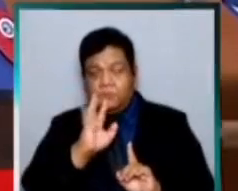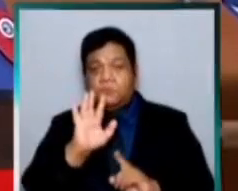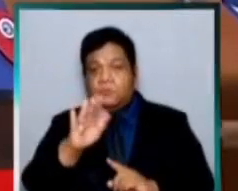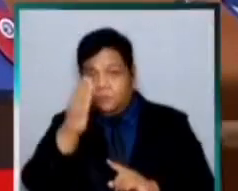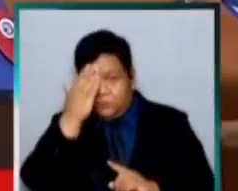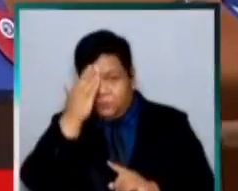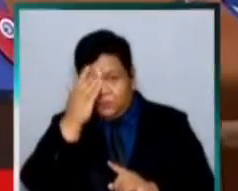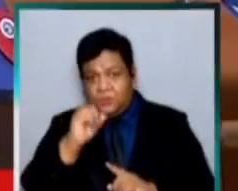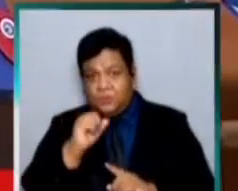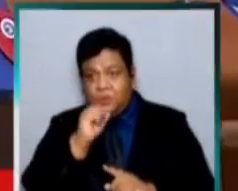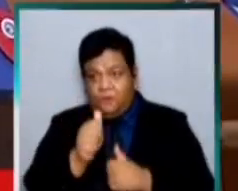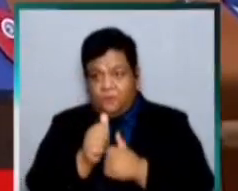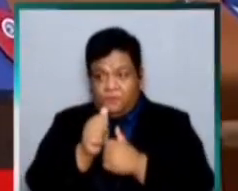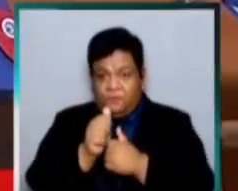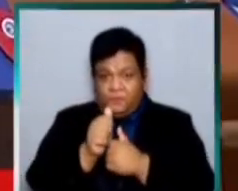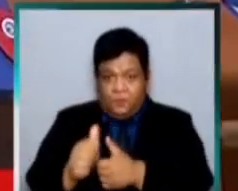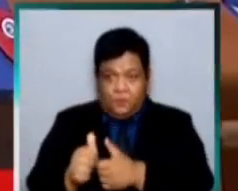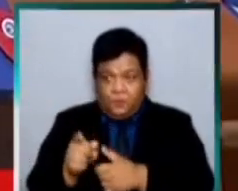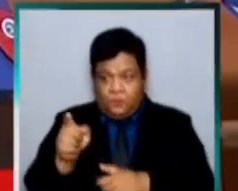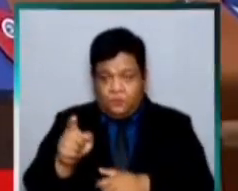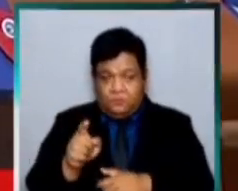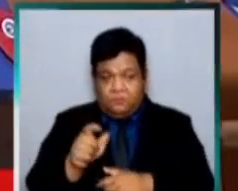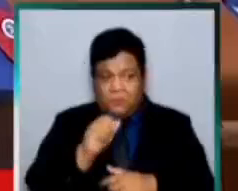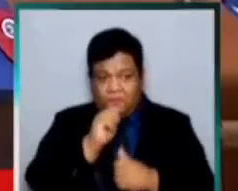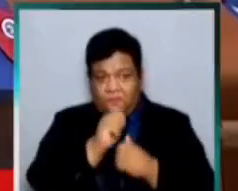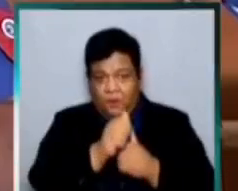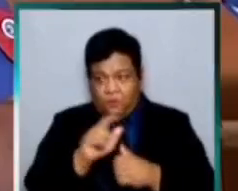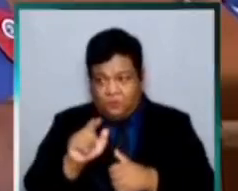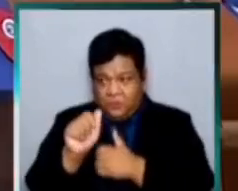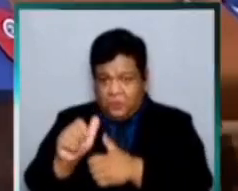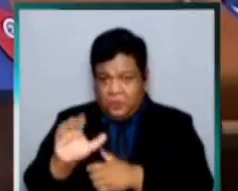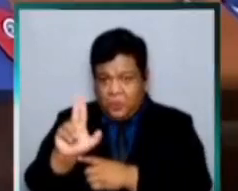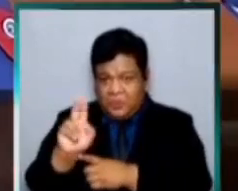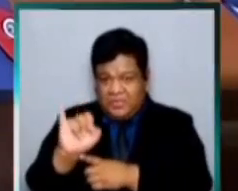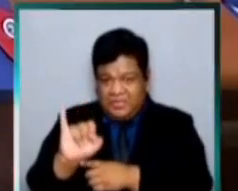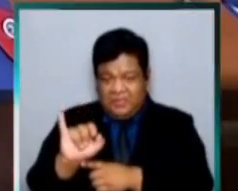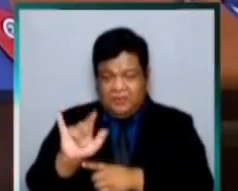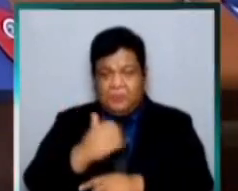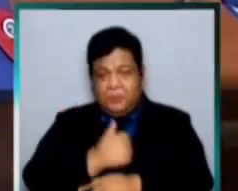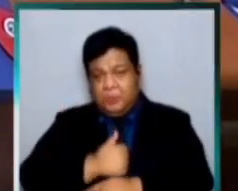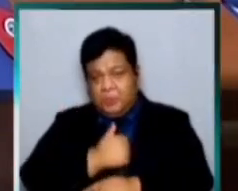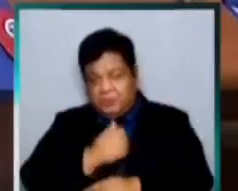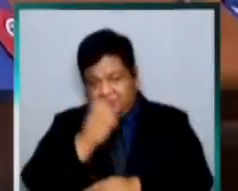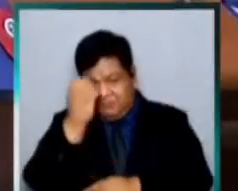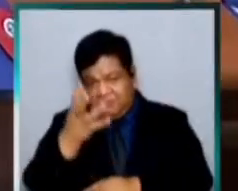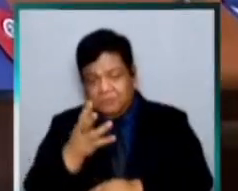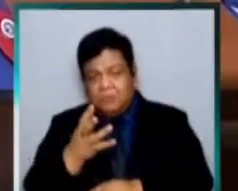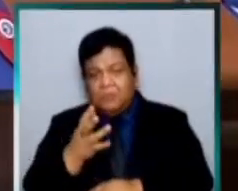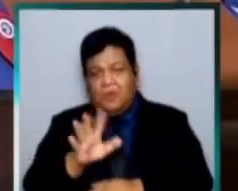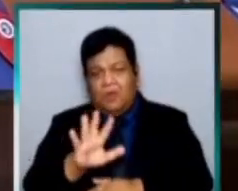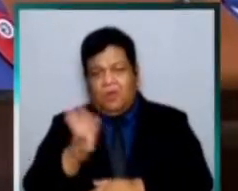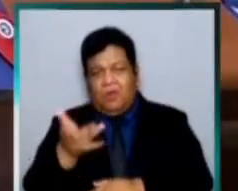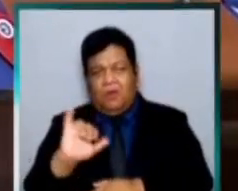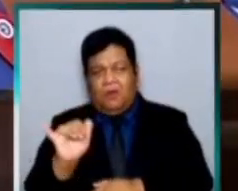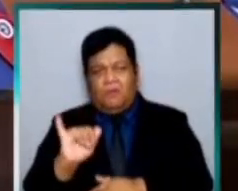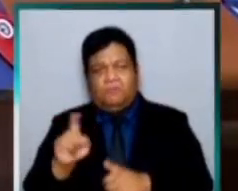Cusi, parang sorry to say this but nagiging talagang unang-una